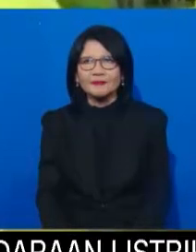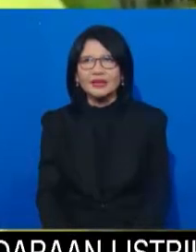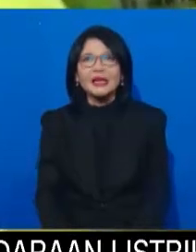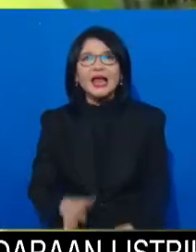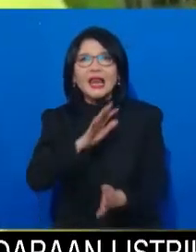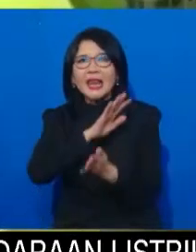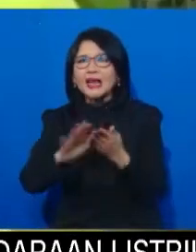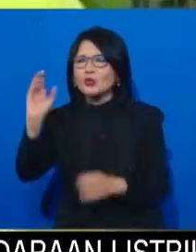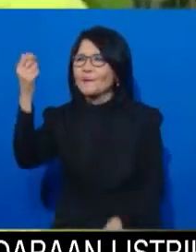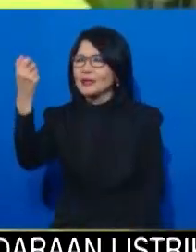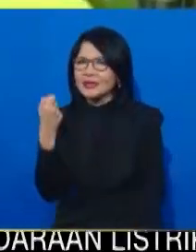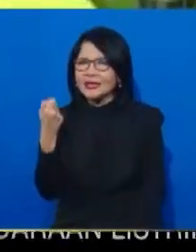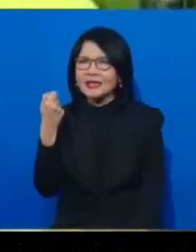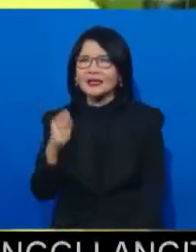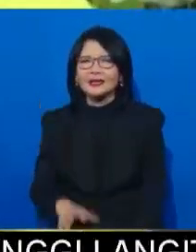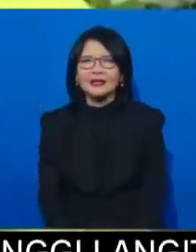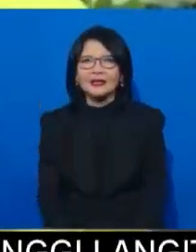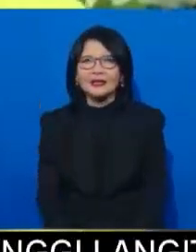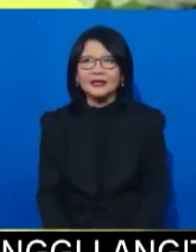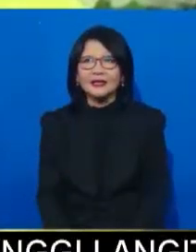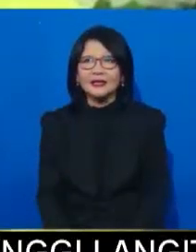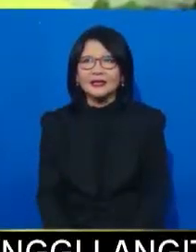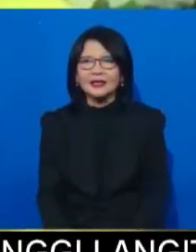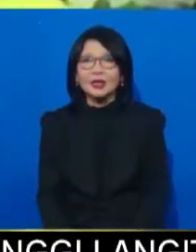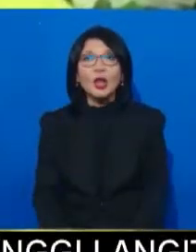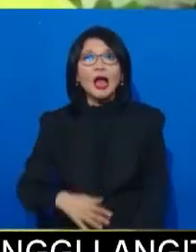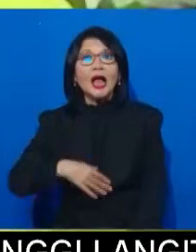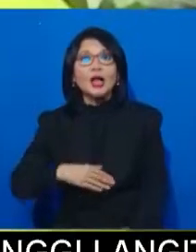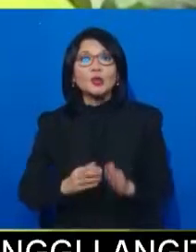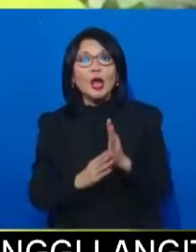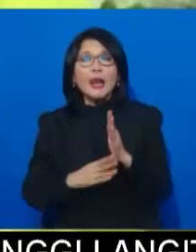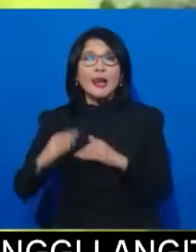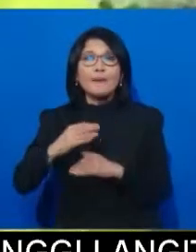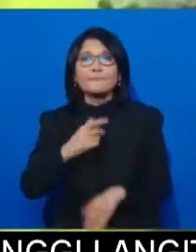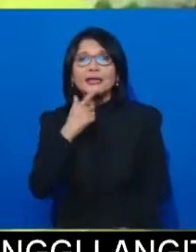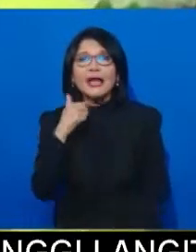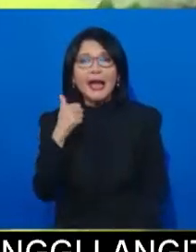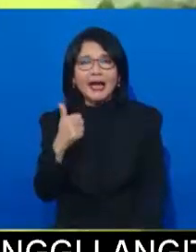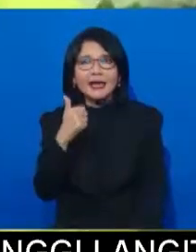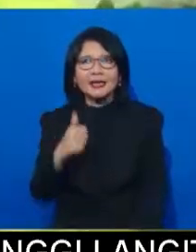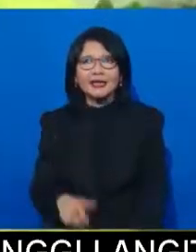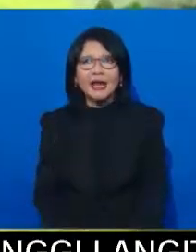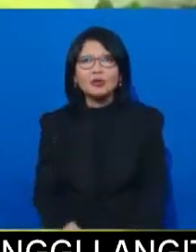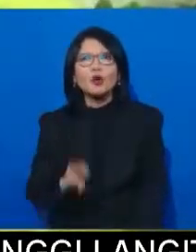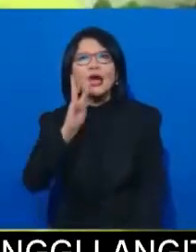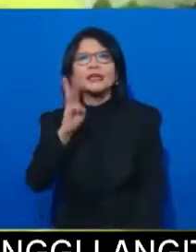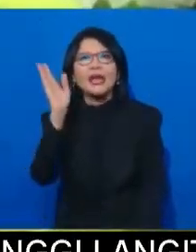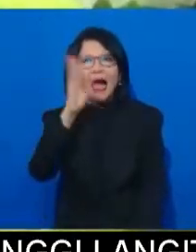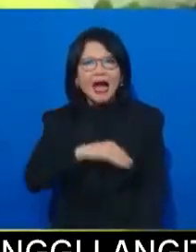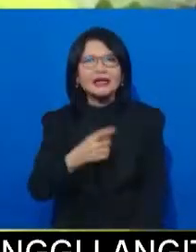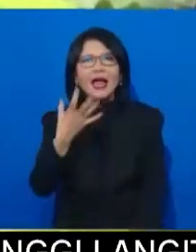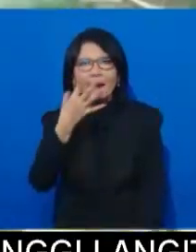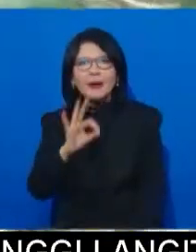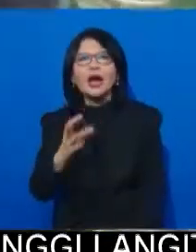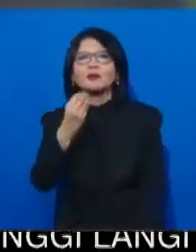dan dinikmati. Tapi untuk lebih enaknya kata ownernya itu 3 hari baru kita nikmati